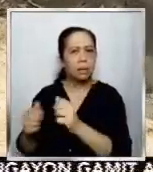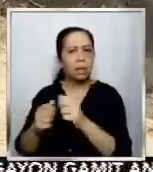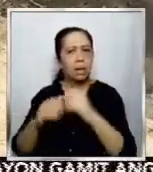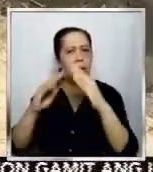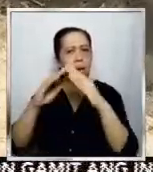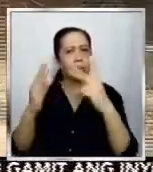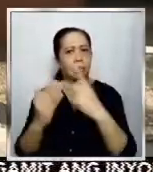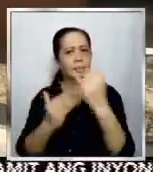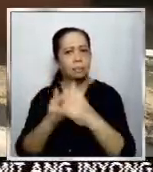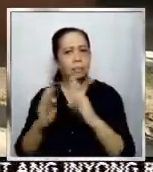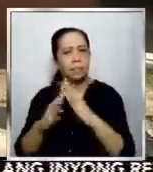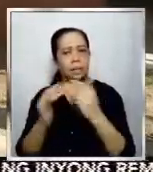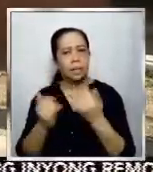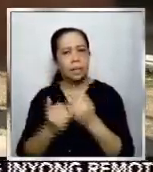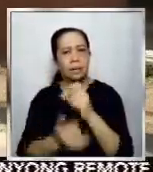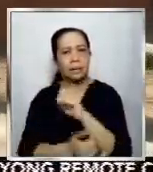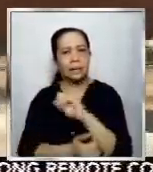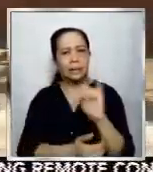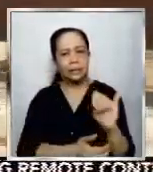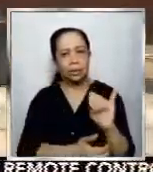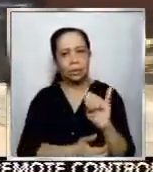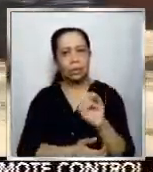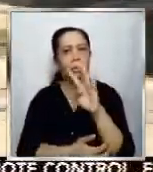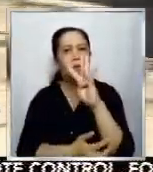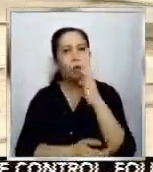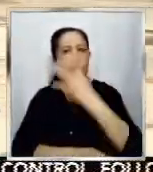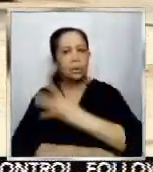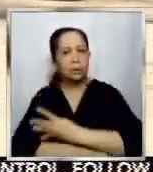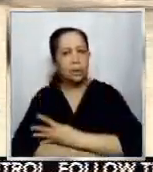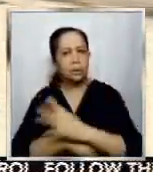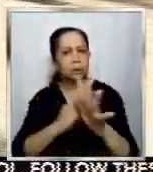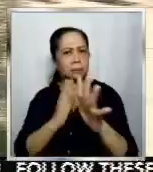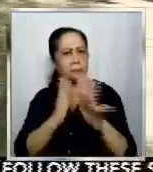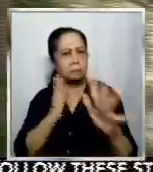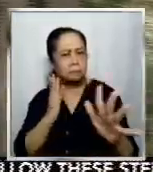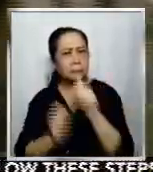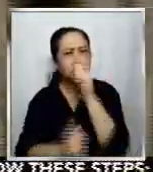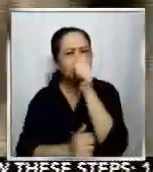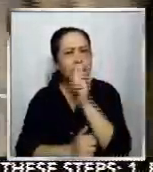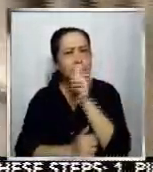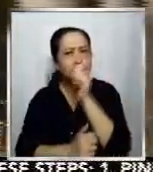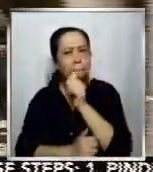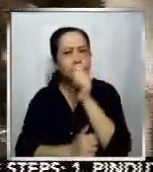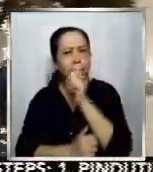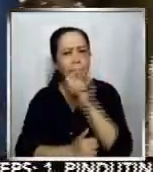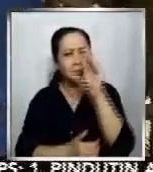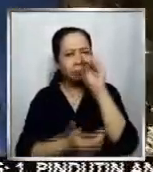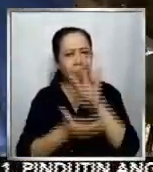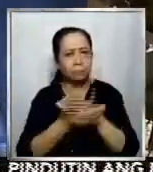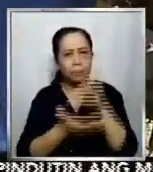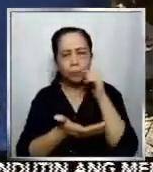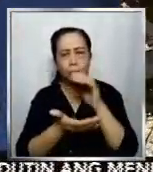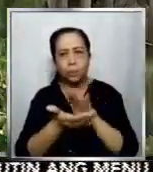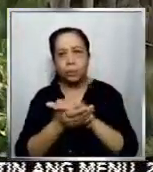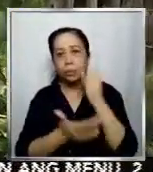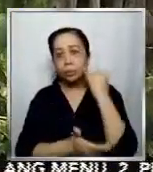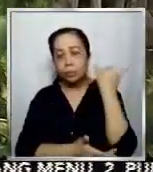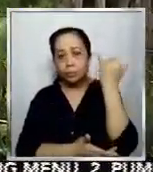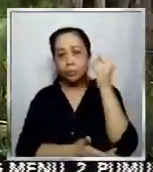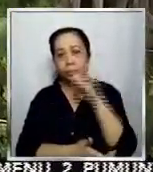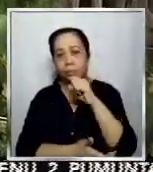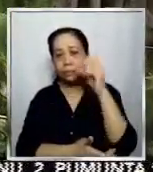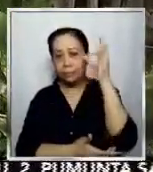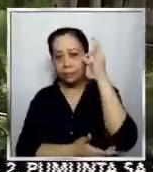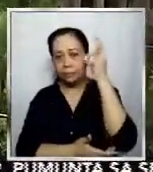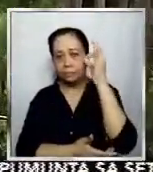Barangay San Isidro. Apat na araw pumilat, nakipagsapalaran ang mag-asawang Josefina at Francisco Baldomar pero wala